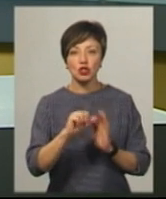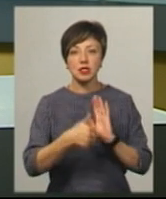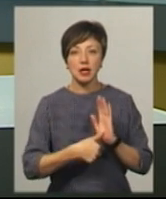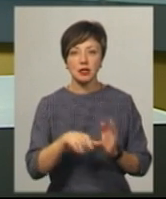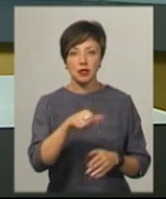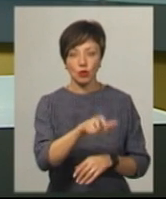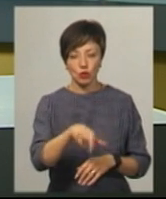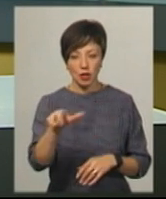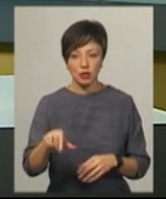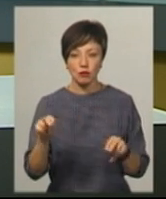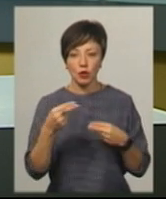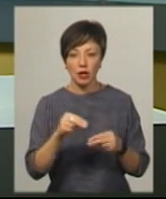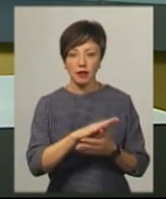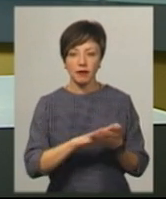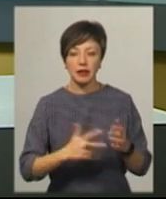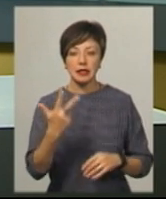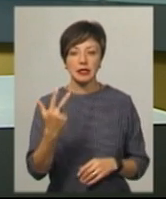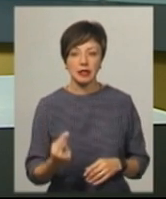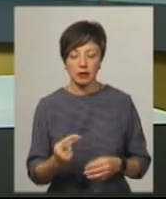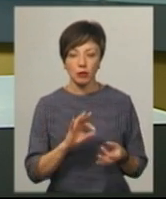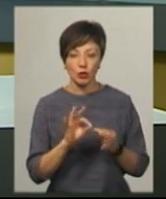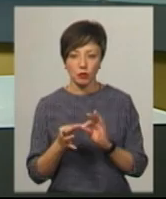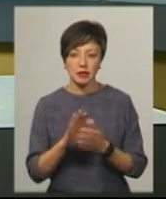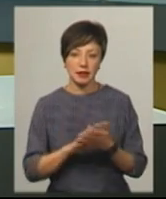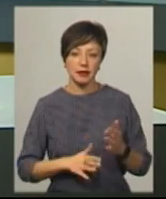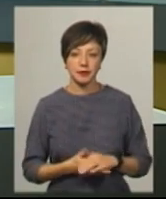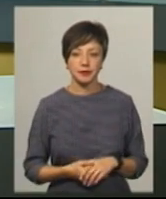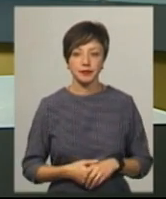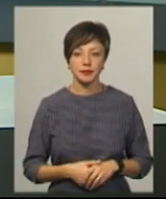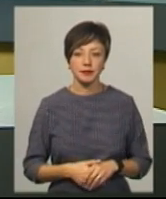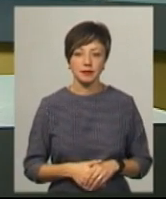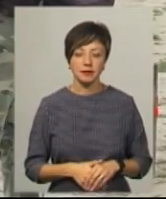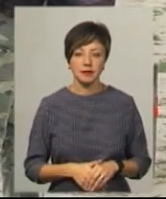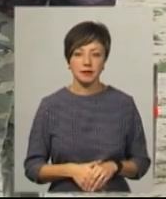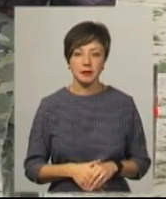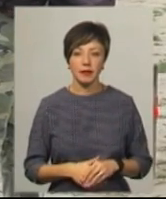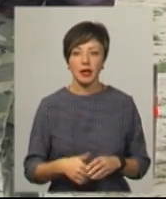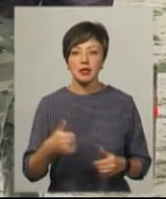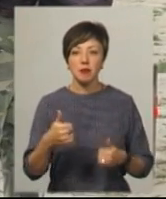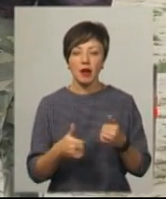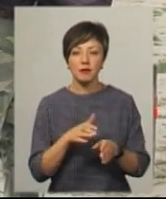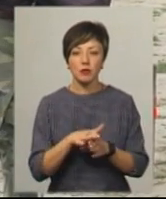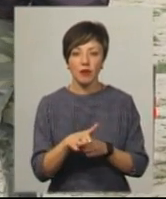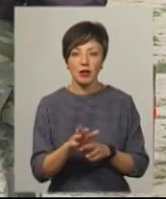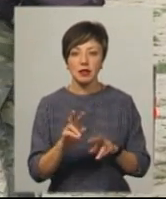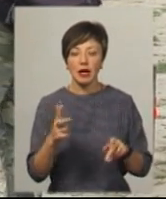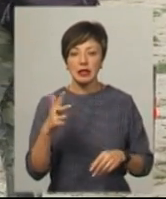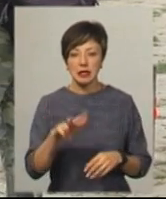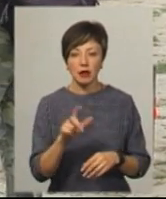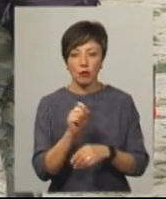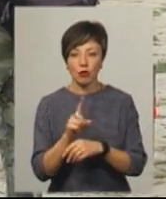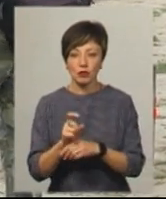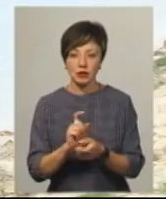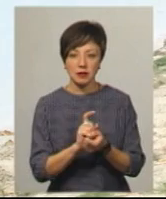16 учасників. Чемпіонат триватиме 3 дні. Подробиці – далі у сюжеті. Змагання відбувається як триборство. Ловля риби з